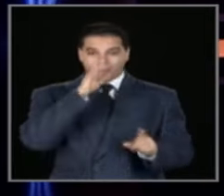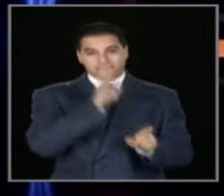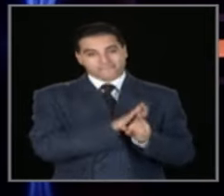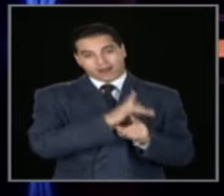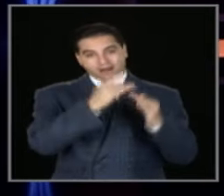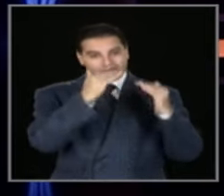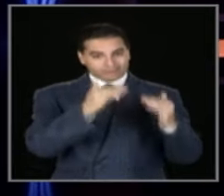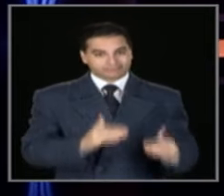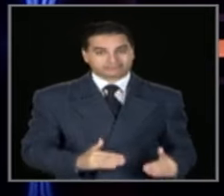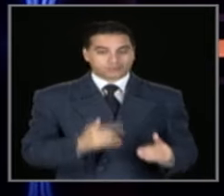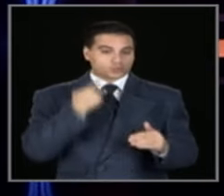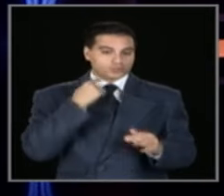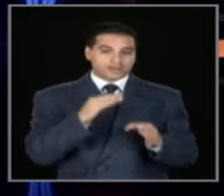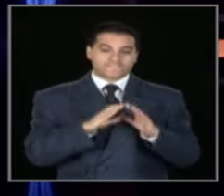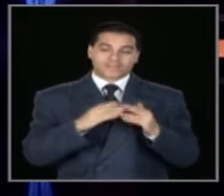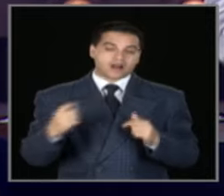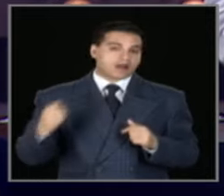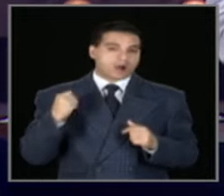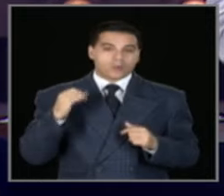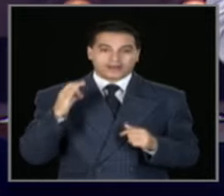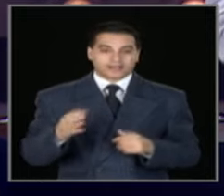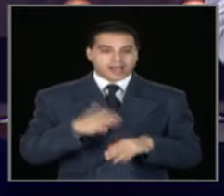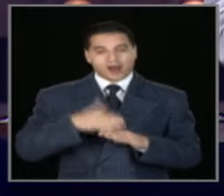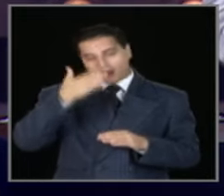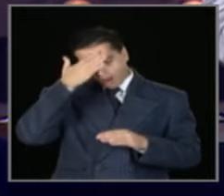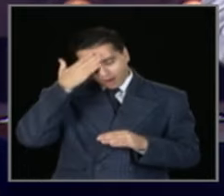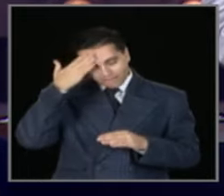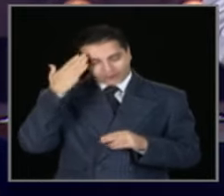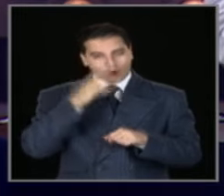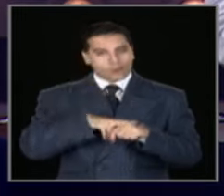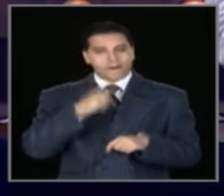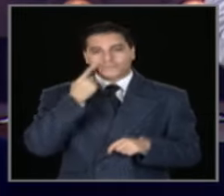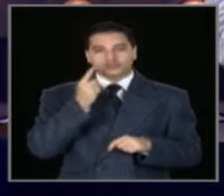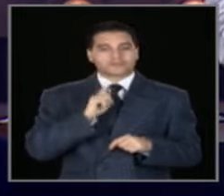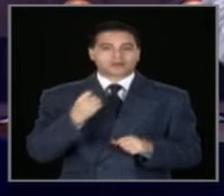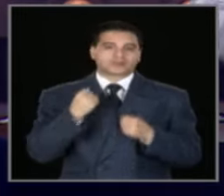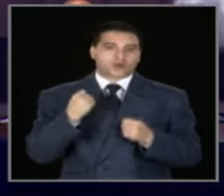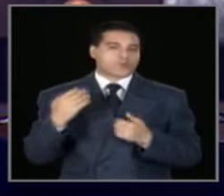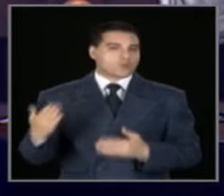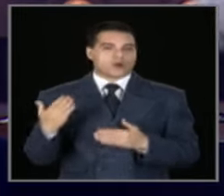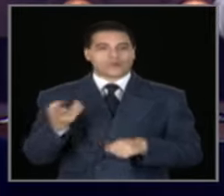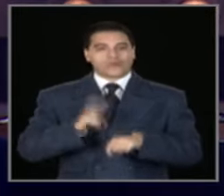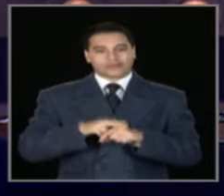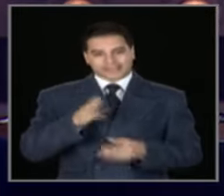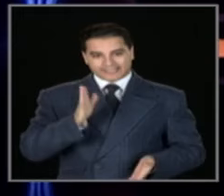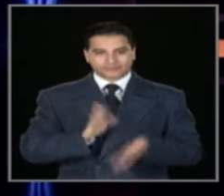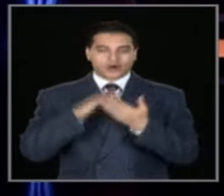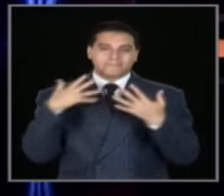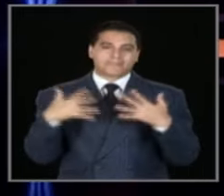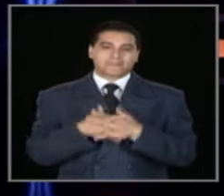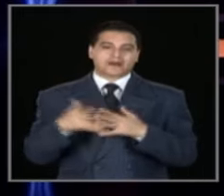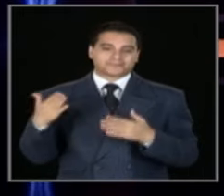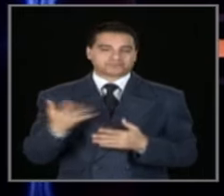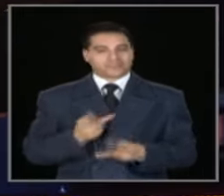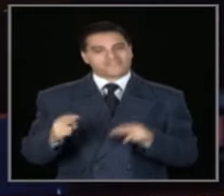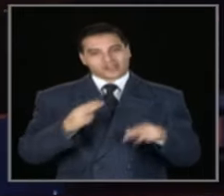عونكم، أنتوا قصاد فريق قوي جدا عنده خبرة ومش بيهزر وبيكملوا بعض.